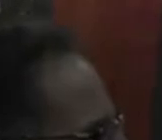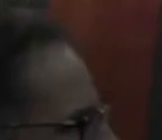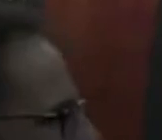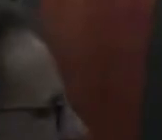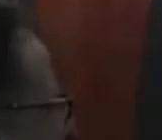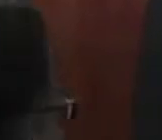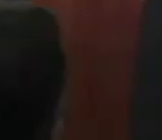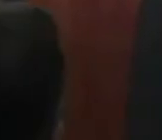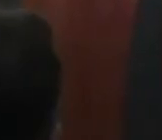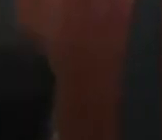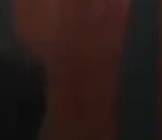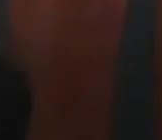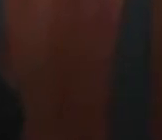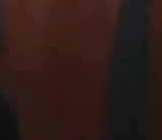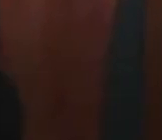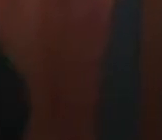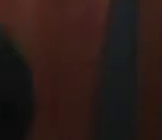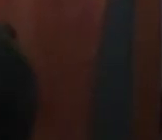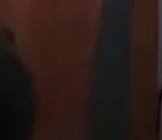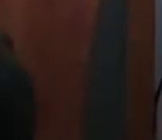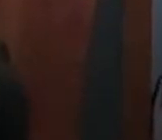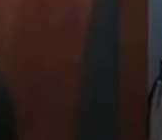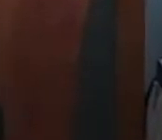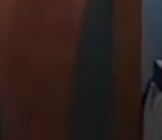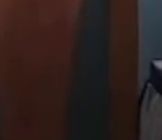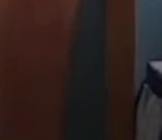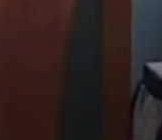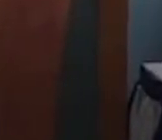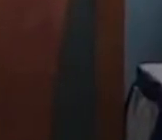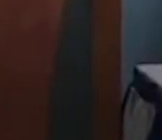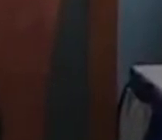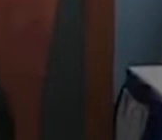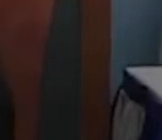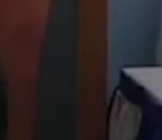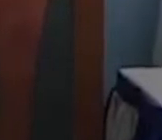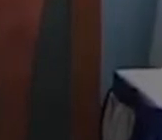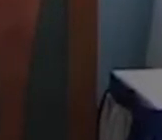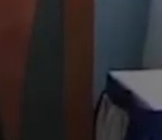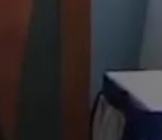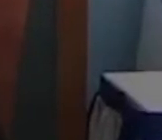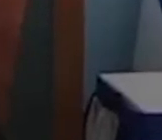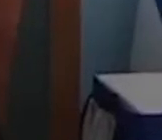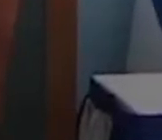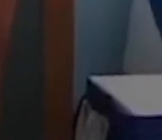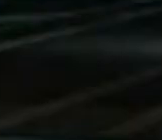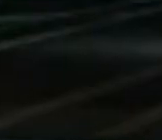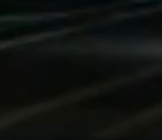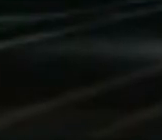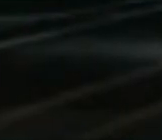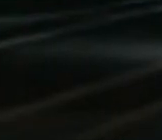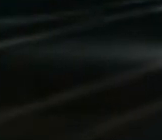שאלות מביכות. תעשו משהו. תמיד רוצים מסיבת עיתונאים, למה לא מדברים? הנה, אני